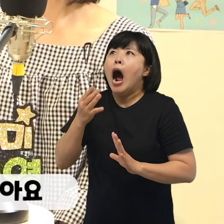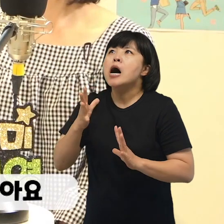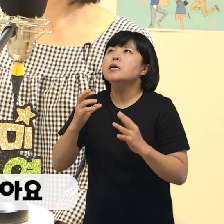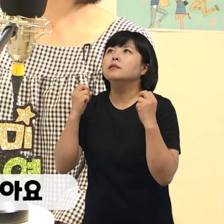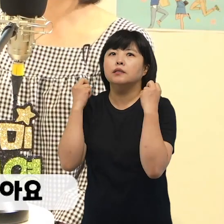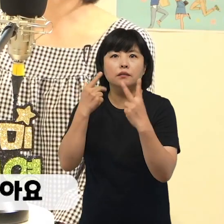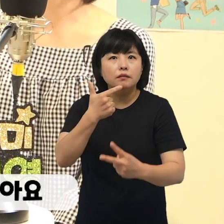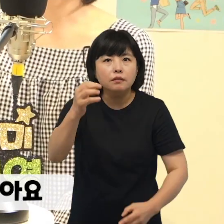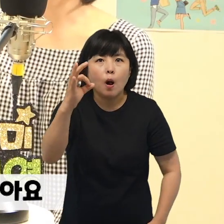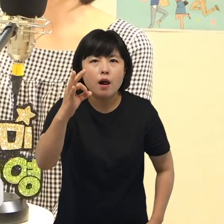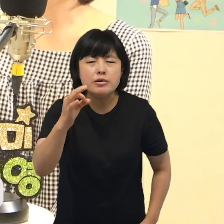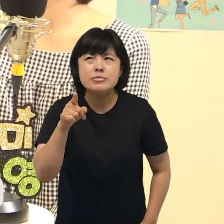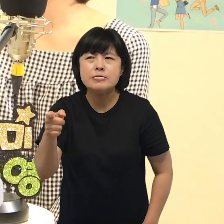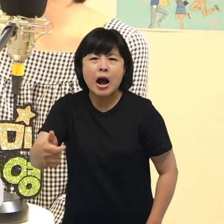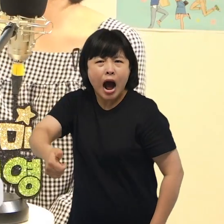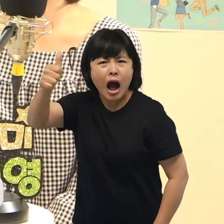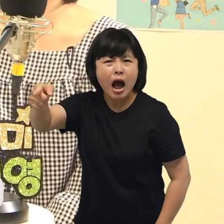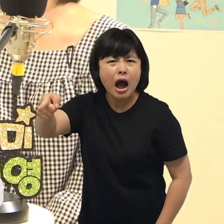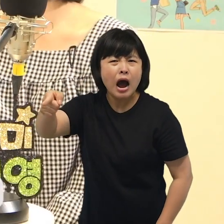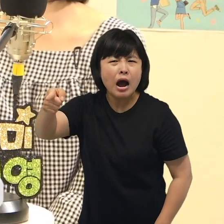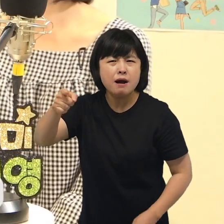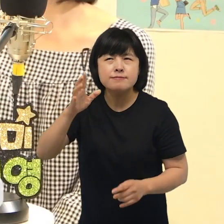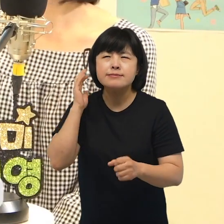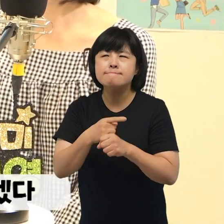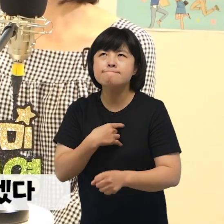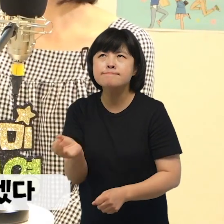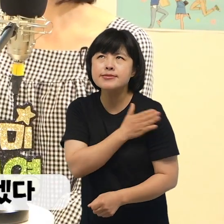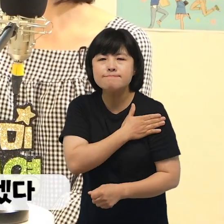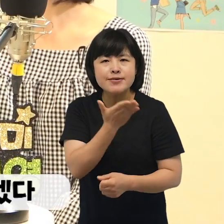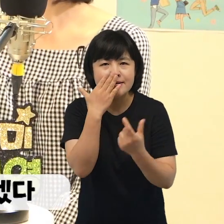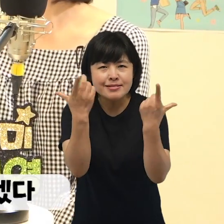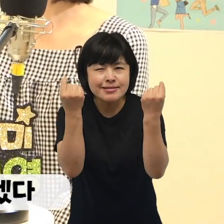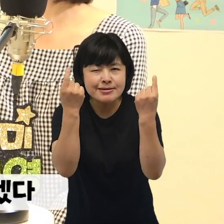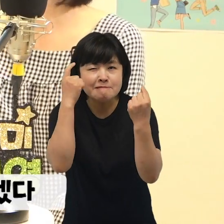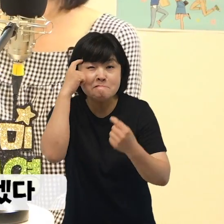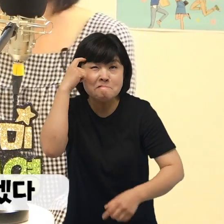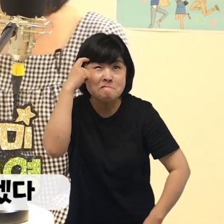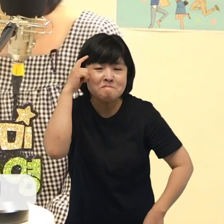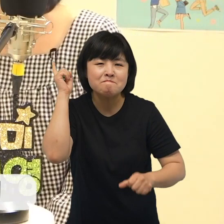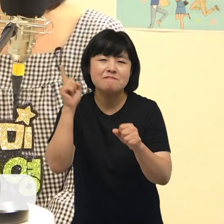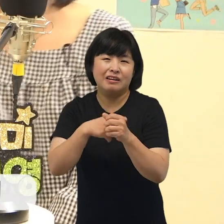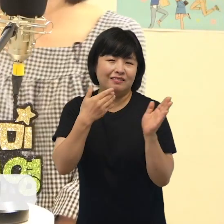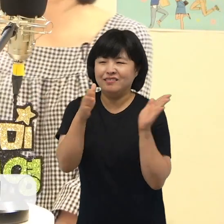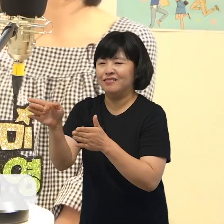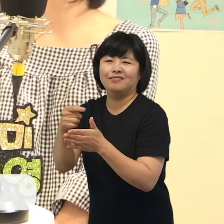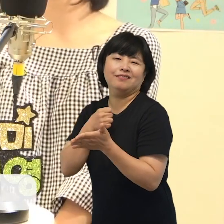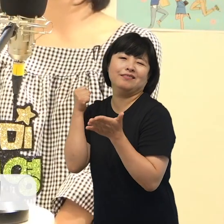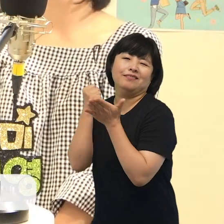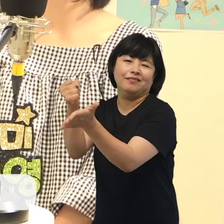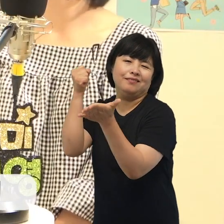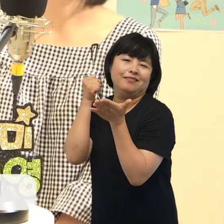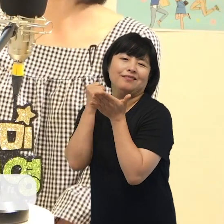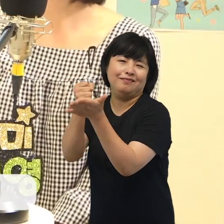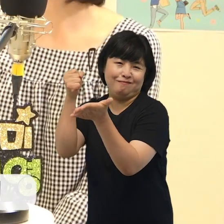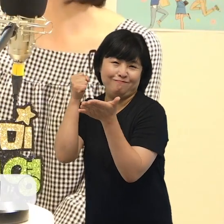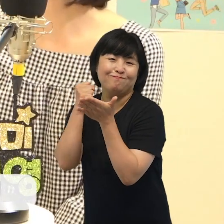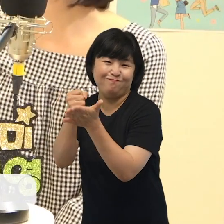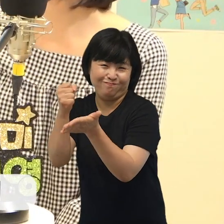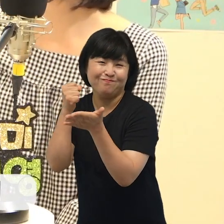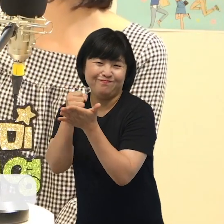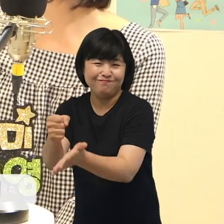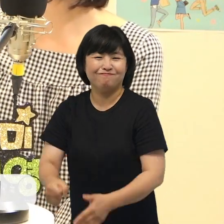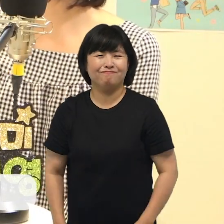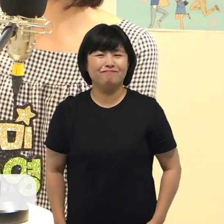100만 원 굉장히 큰 돈이잖아요. 돈이죠. 그래서 아 이거를 시작해야겠다. 아 이거면 내가 다시 부자가 될 수 있겠다. 라고 생각을 하고 그